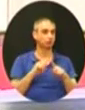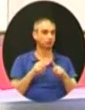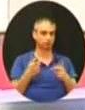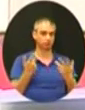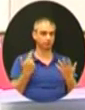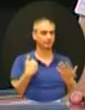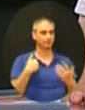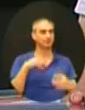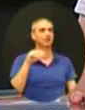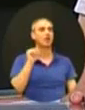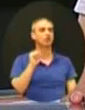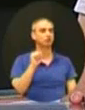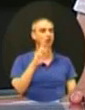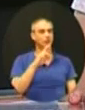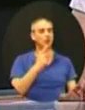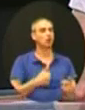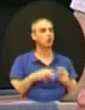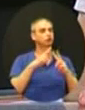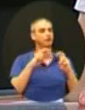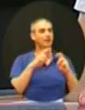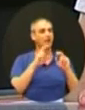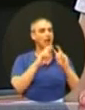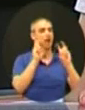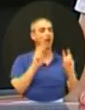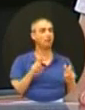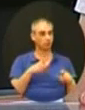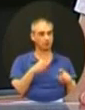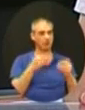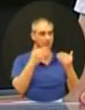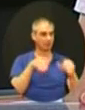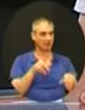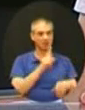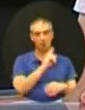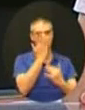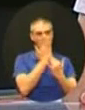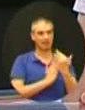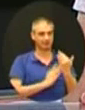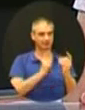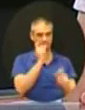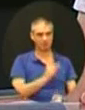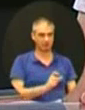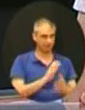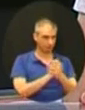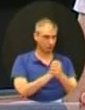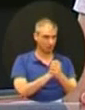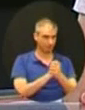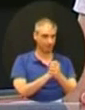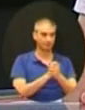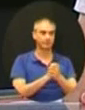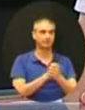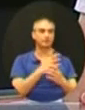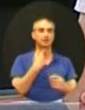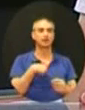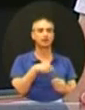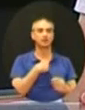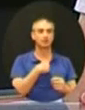איתנו אשר רוכברגר, ראש תחום המחקר בעמותה נכה, לא חצי בן אדם. שלום לך. שלום